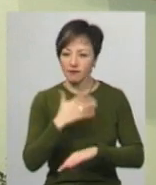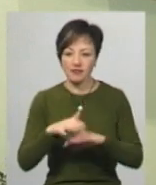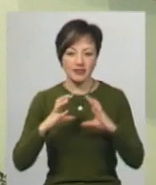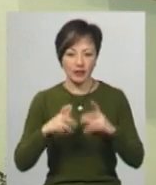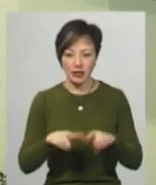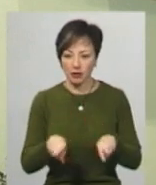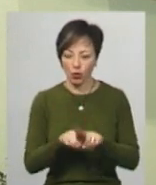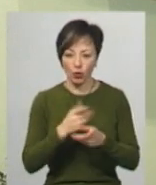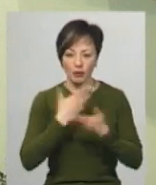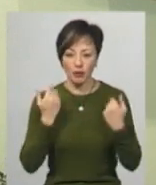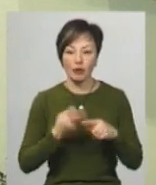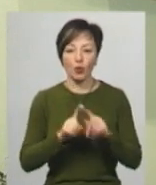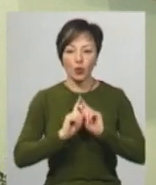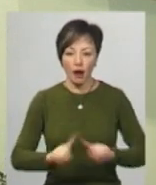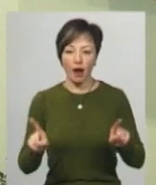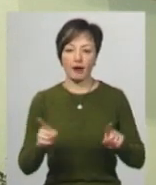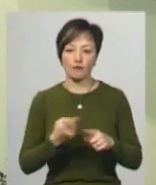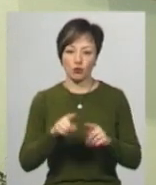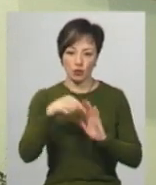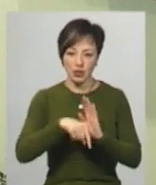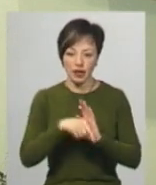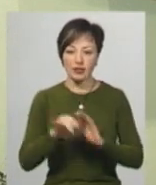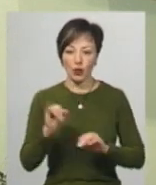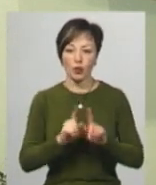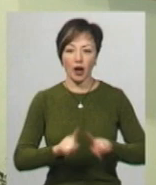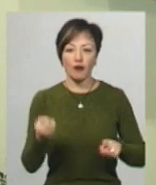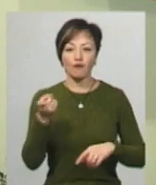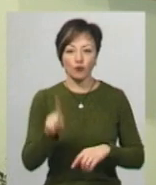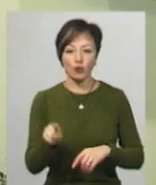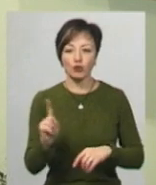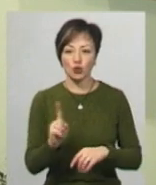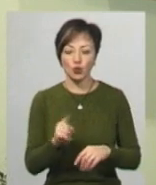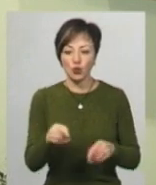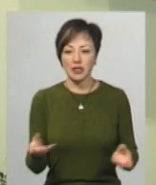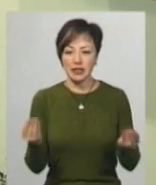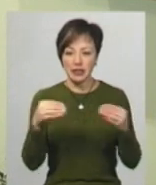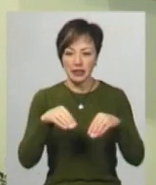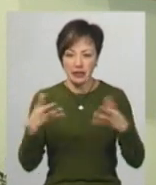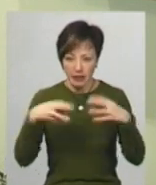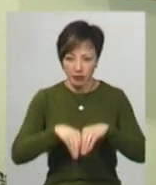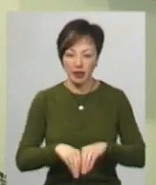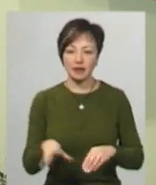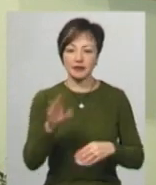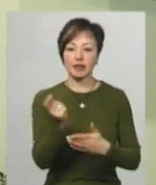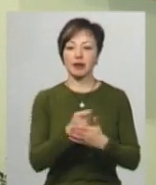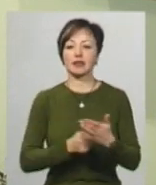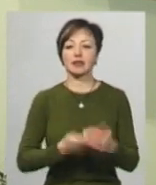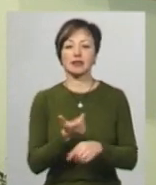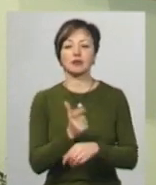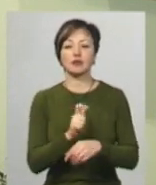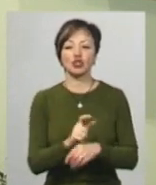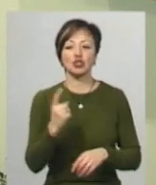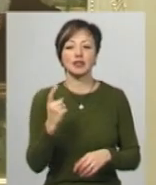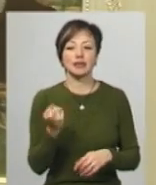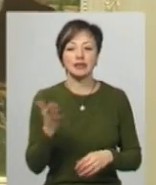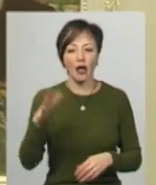світі. І тому вона унікальна в цьому сенсі. І унікальність в тому, що тут зібрані всі картини, ну, здебільшого більше